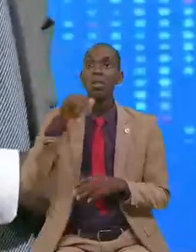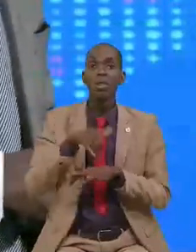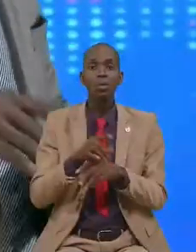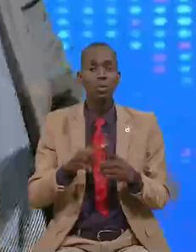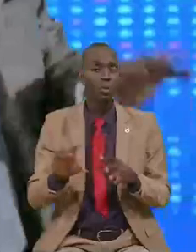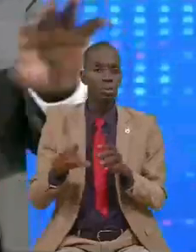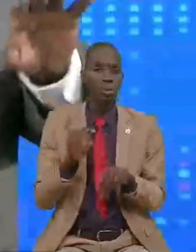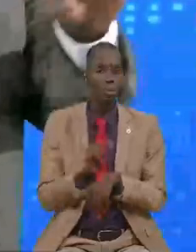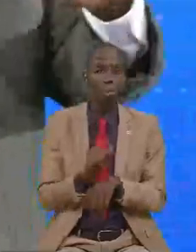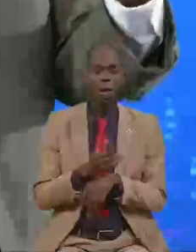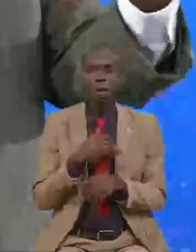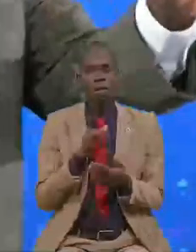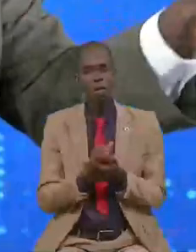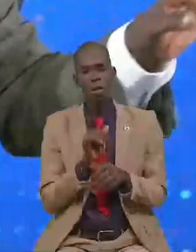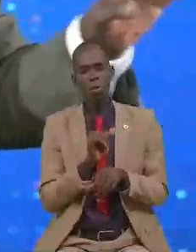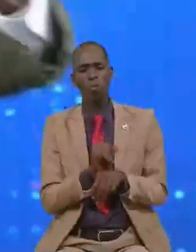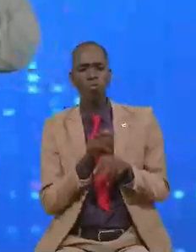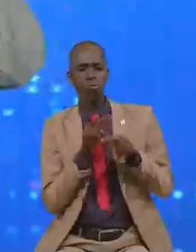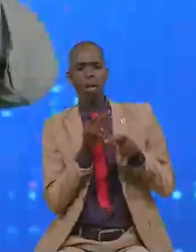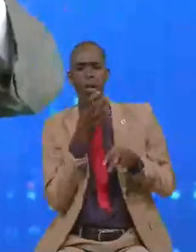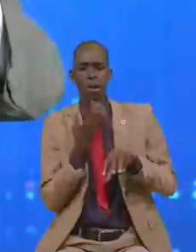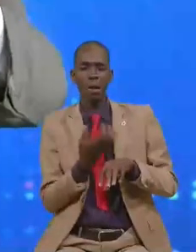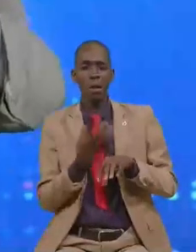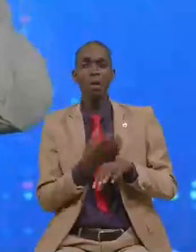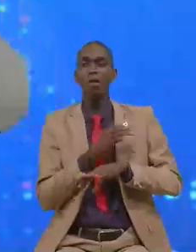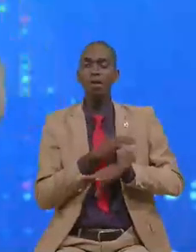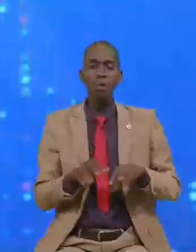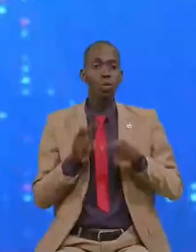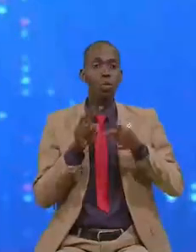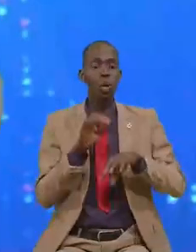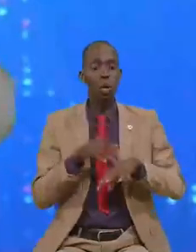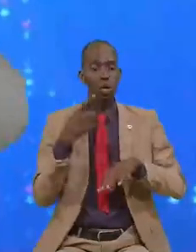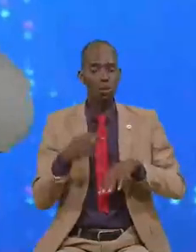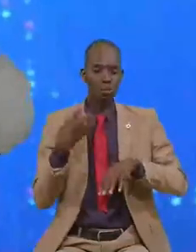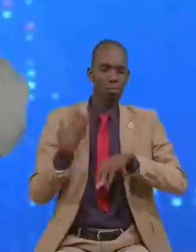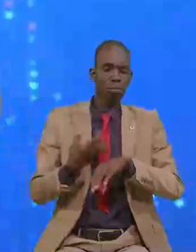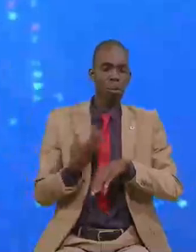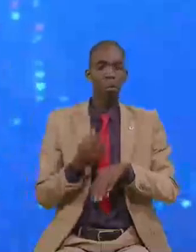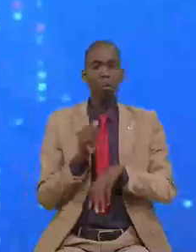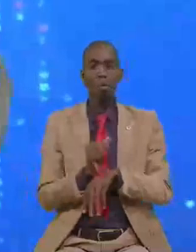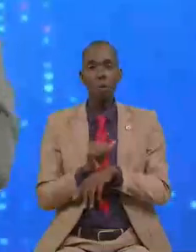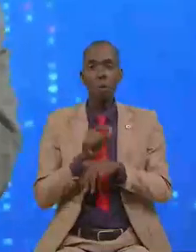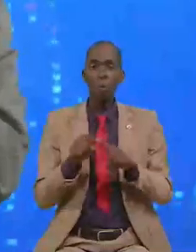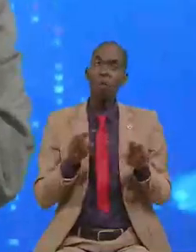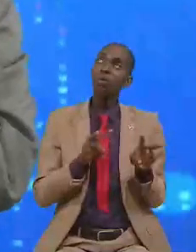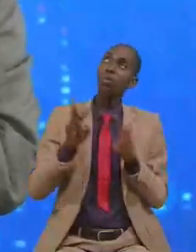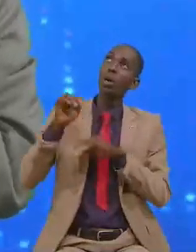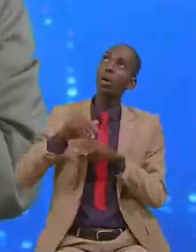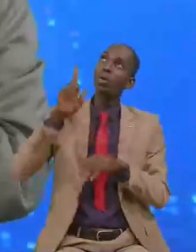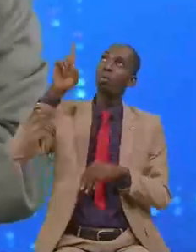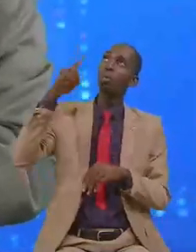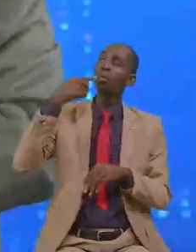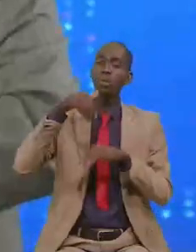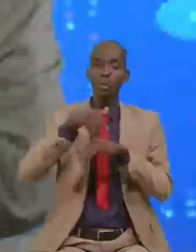Et l'œuvre sans discipline. Ne regarde pas la difficulté de l'œuvre. Regarde celui qui t'envoie. Celui qui va